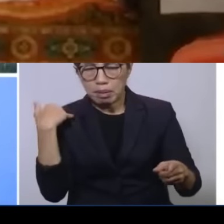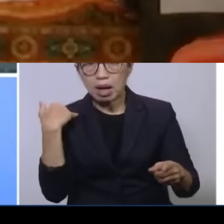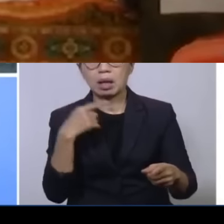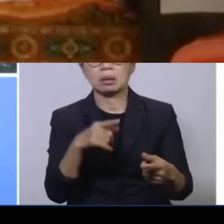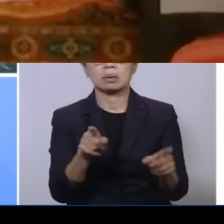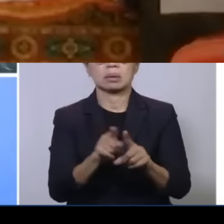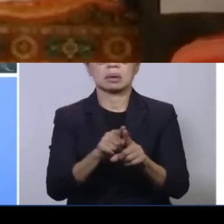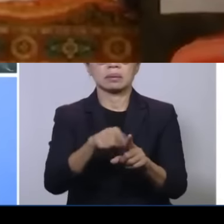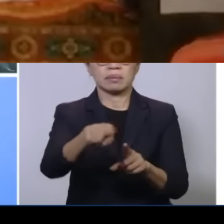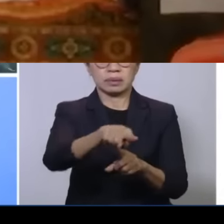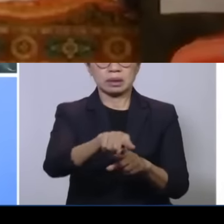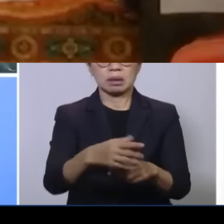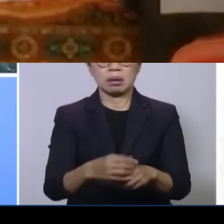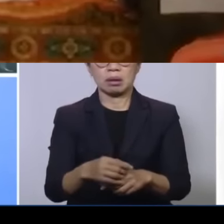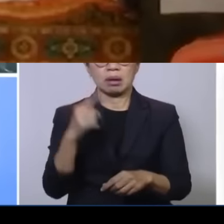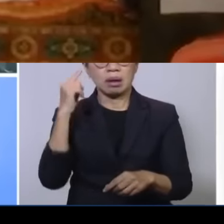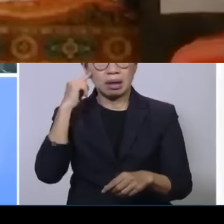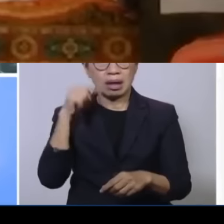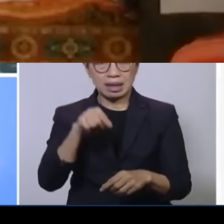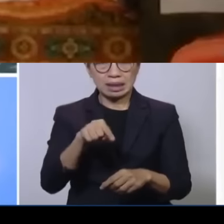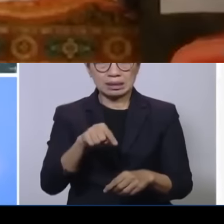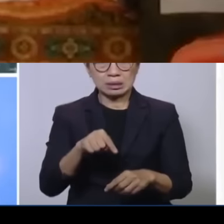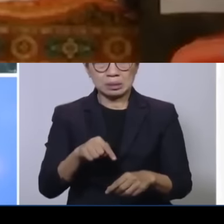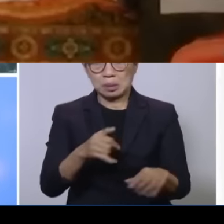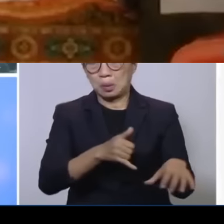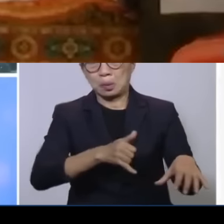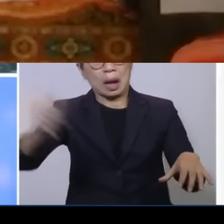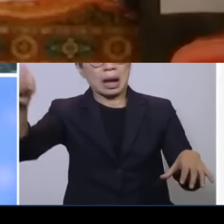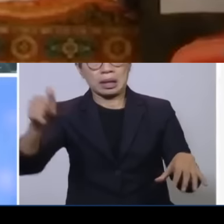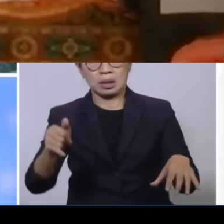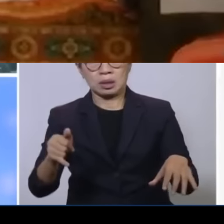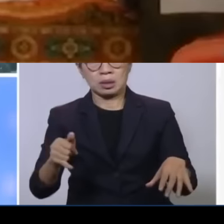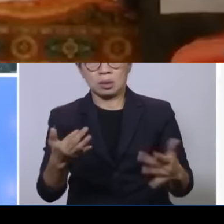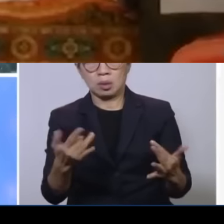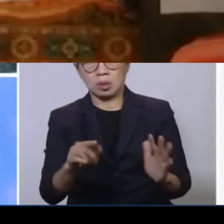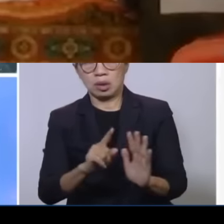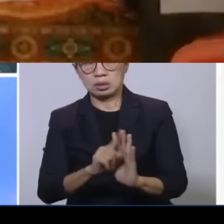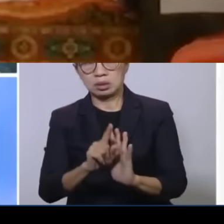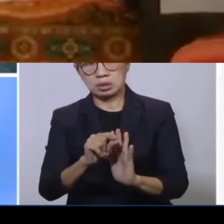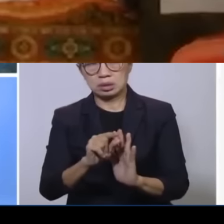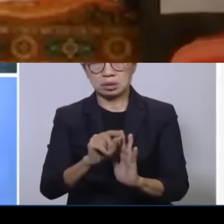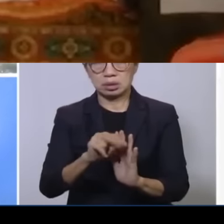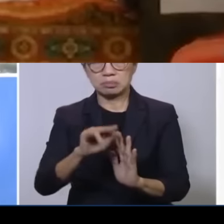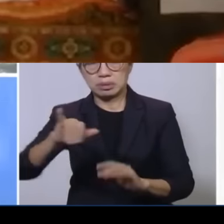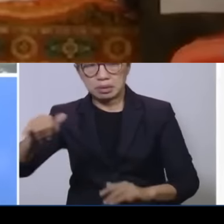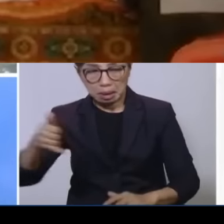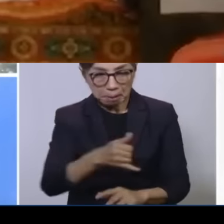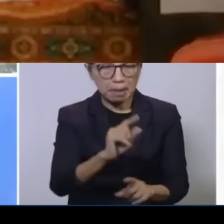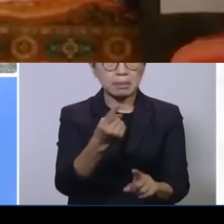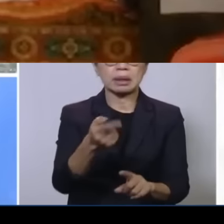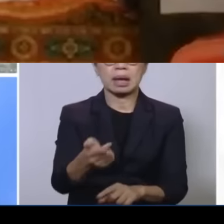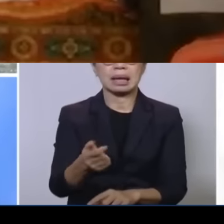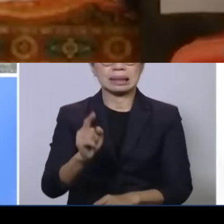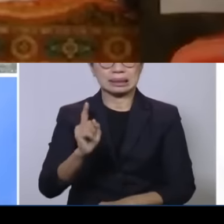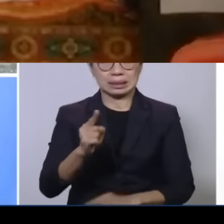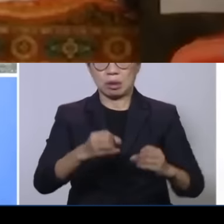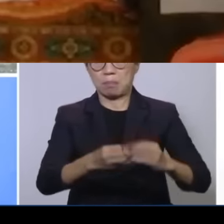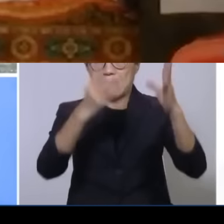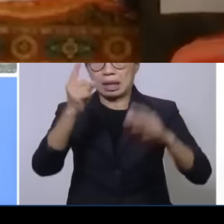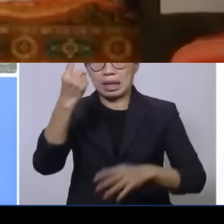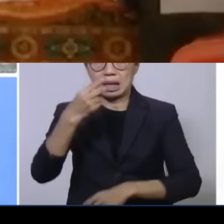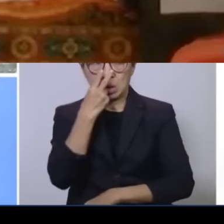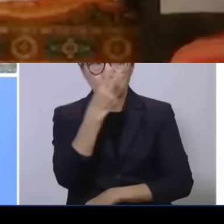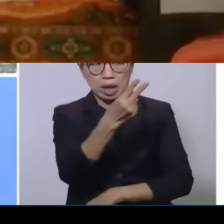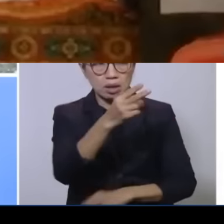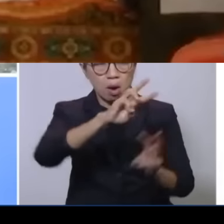เป็น20นาทีฝ้าจะมากล้ามาแต่มาก็อยู่ห่างๆไม่กล้ามา จนเมื่อมาถึงเราเห็นอะไรบ้าง ฟันดะฟัน